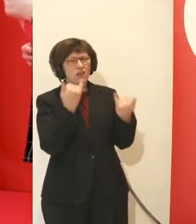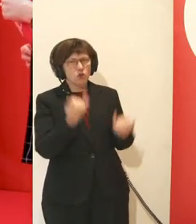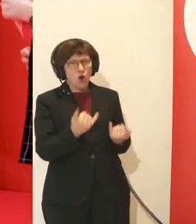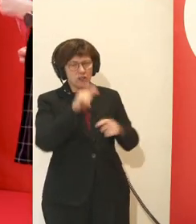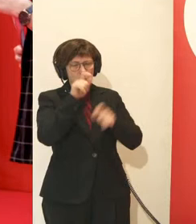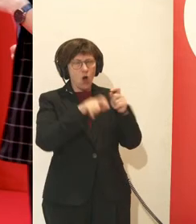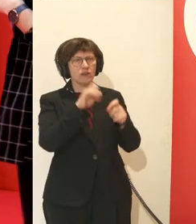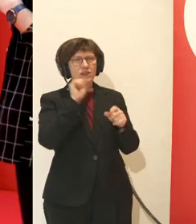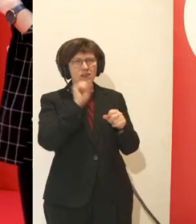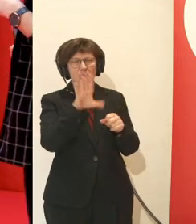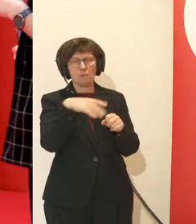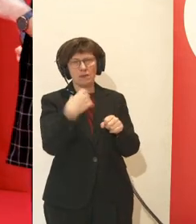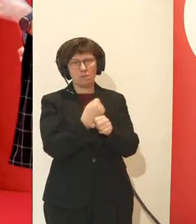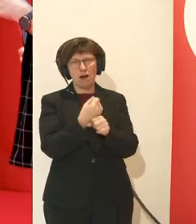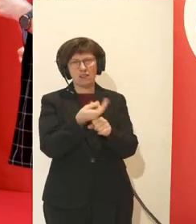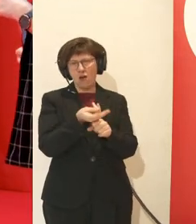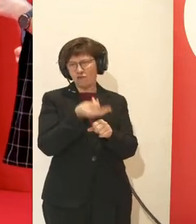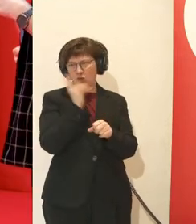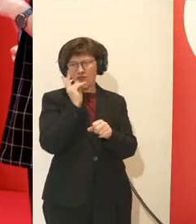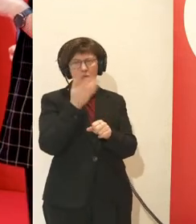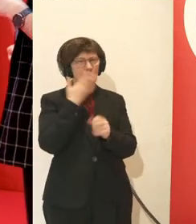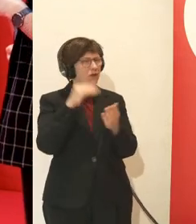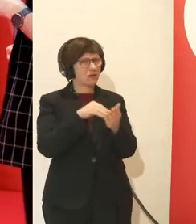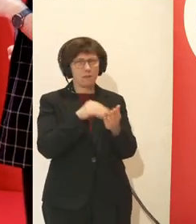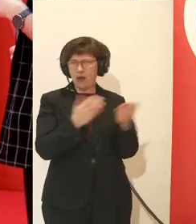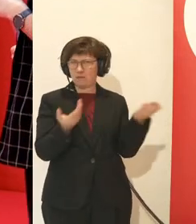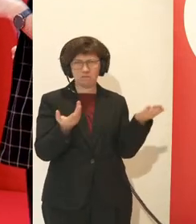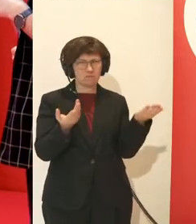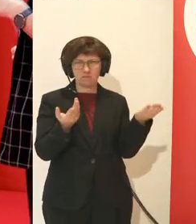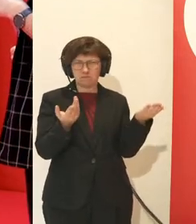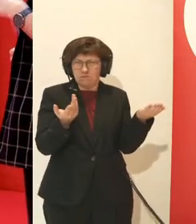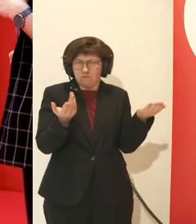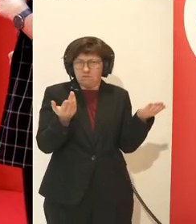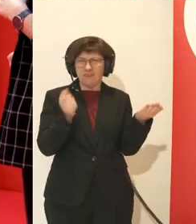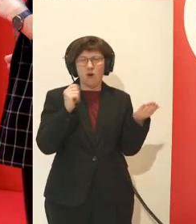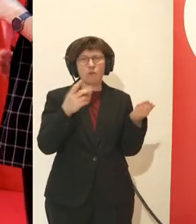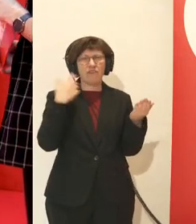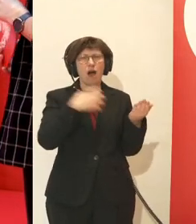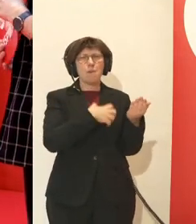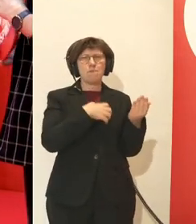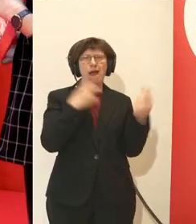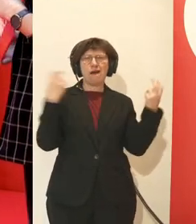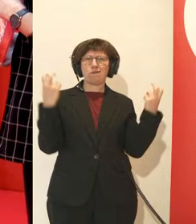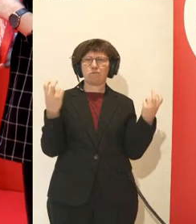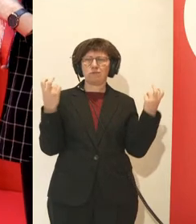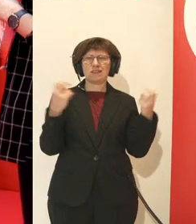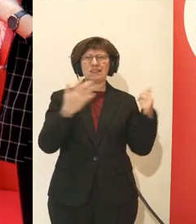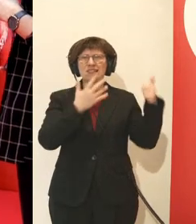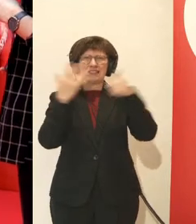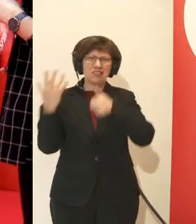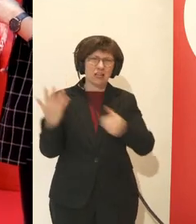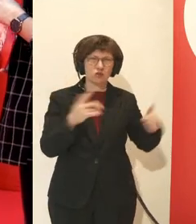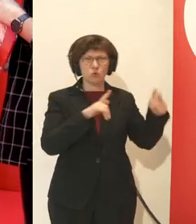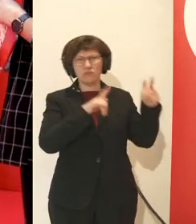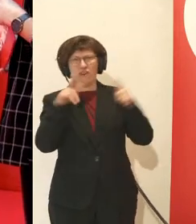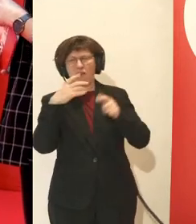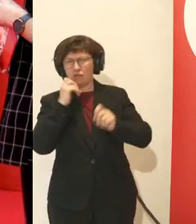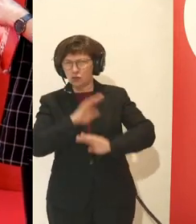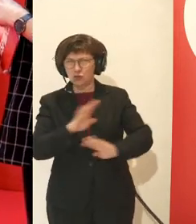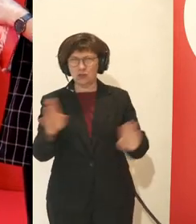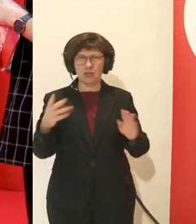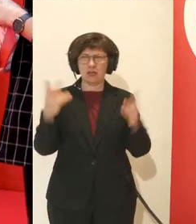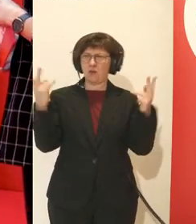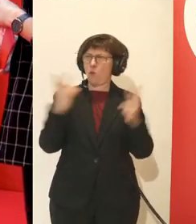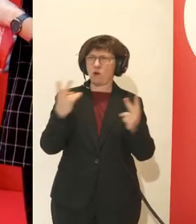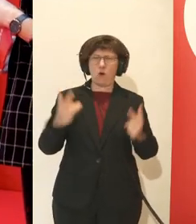leute mitmachen können die vielleicht vor zwei jahren nicht dabei sein konnten weil man irgendwo in bayern sitzt weil man nicht sechs stunden nach berlin fahren will oder weil man